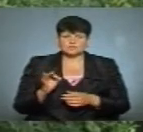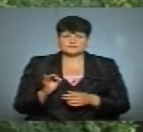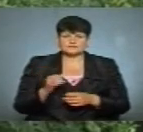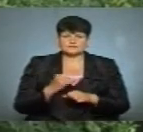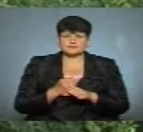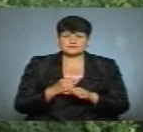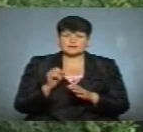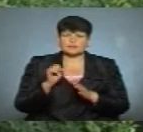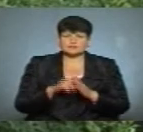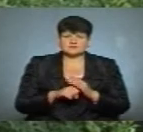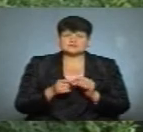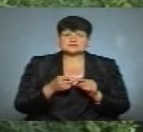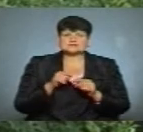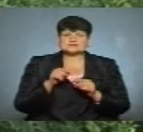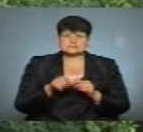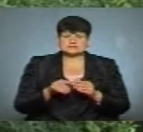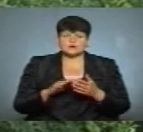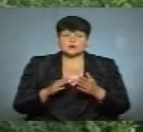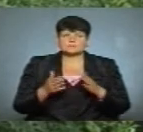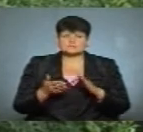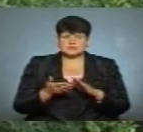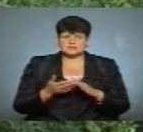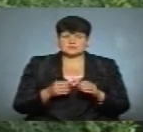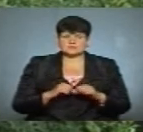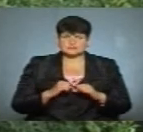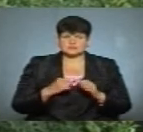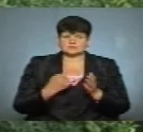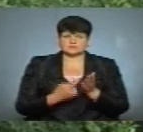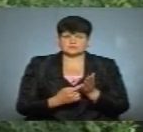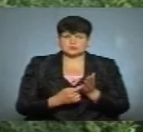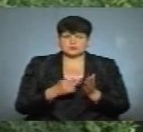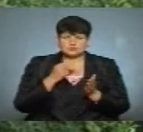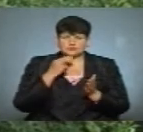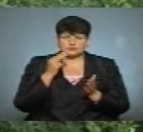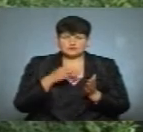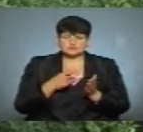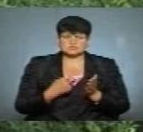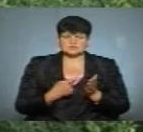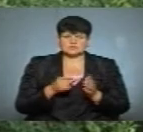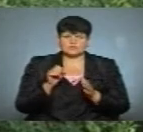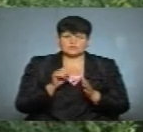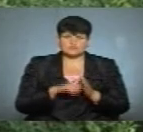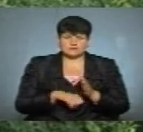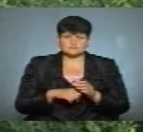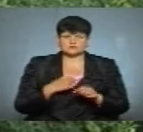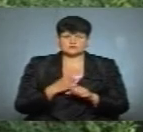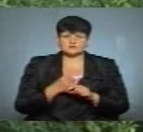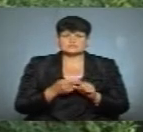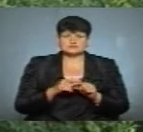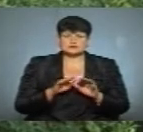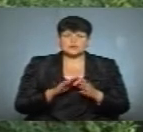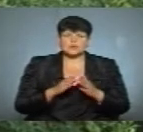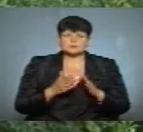вчинене вбивство за таких обставин, яке ми стараємось довести, то обвинувачення у вбивстві, вчинене за таких обставин,